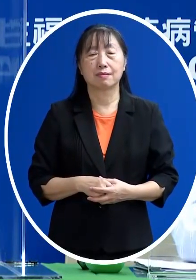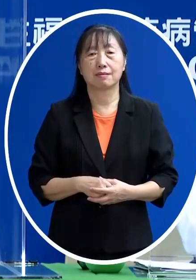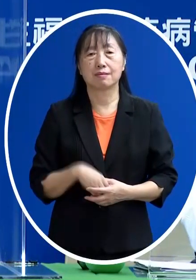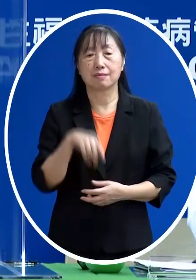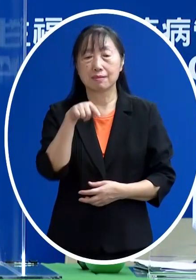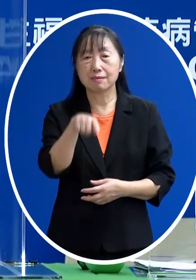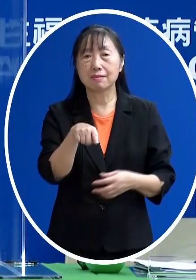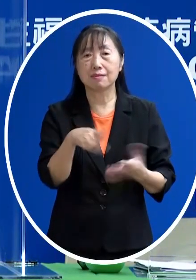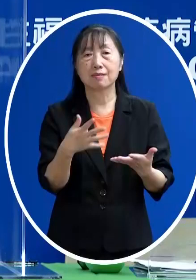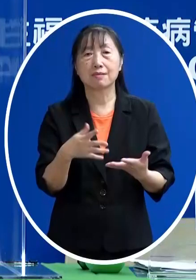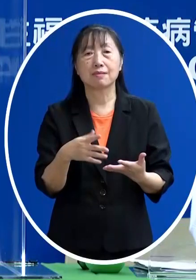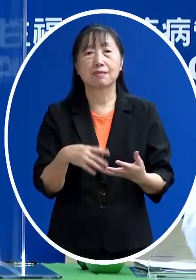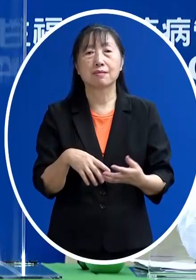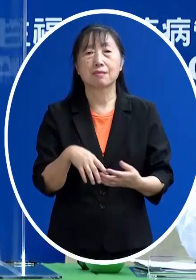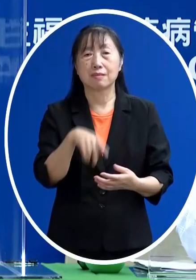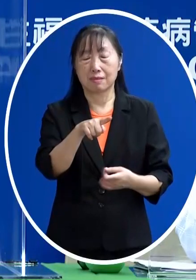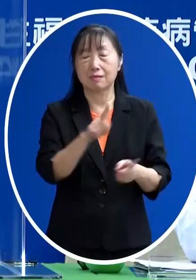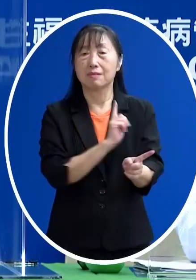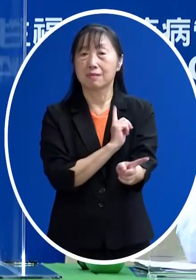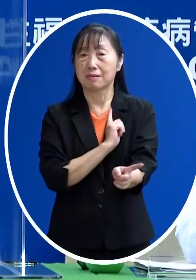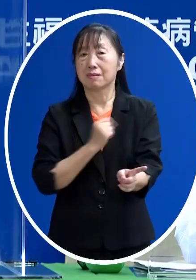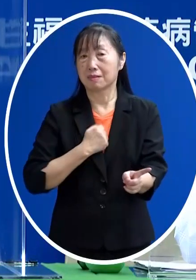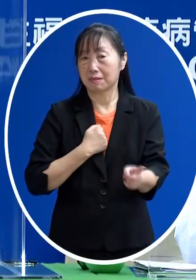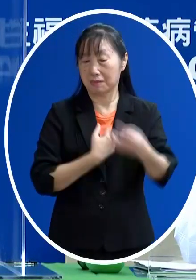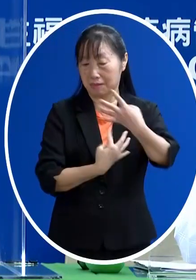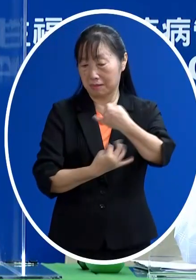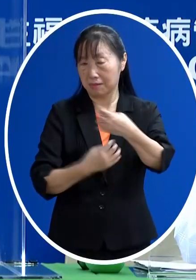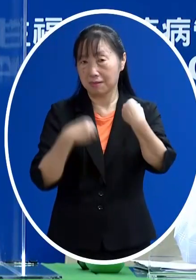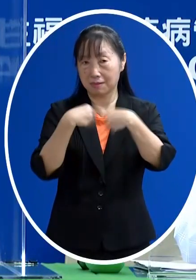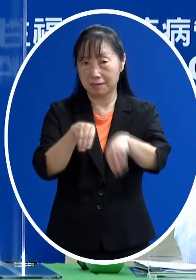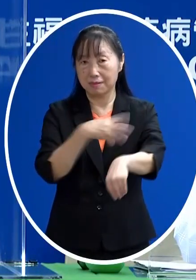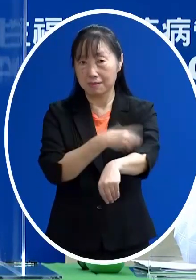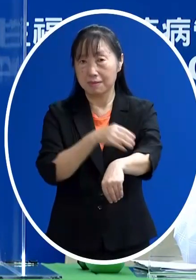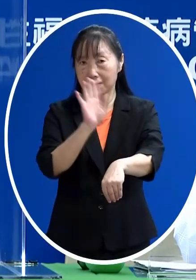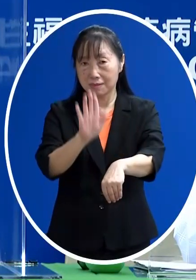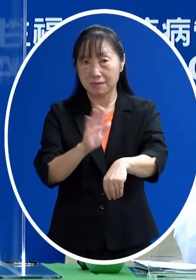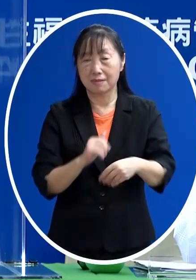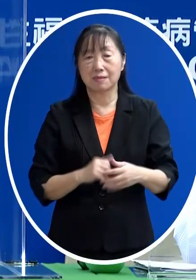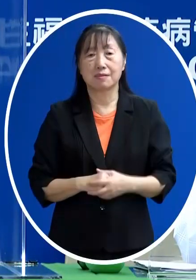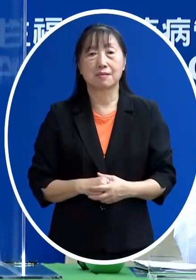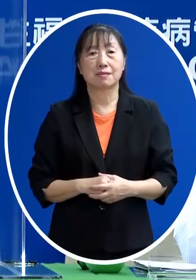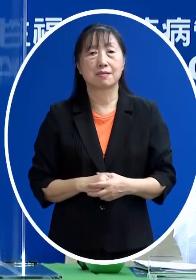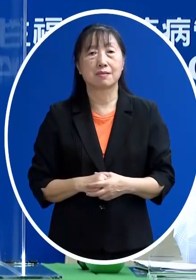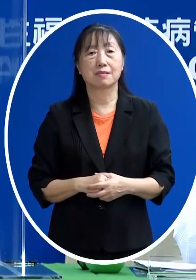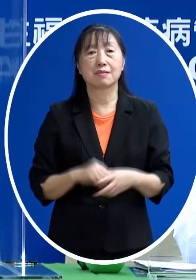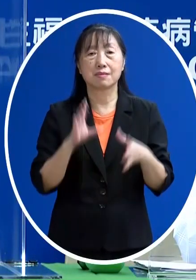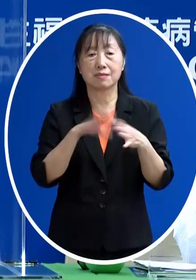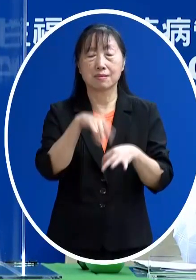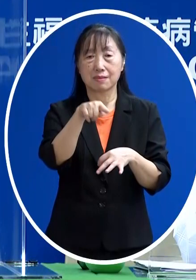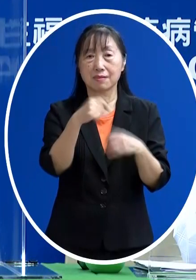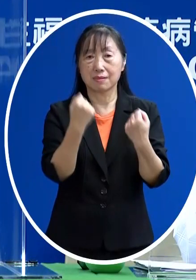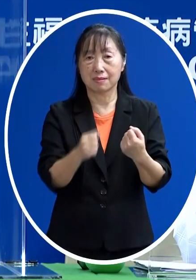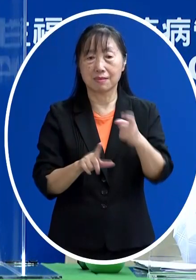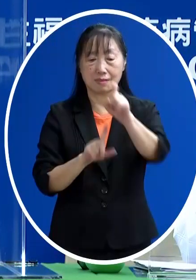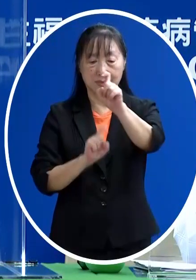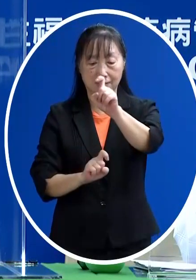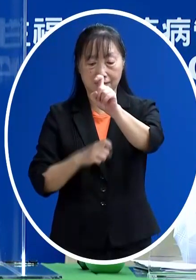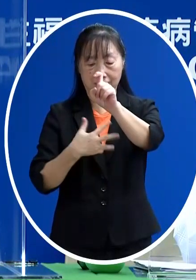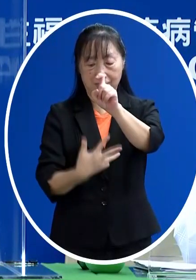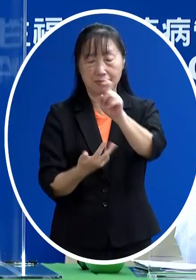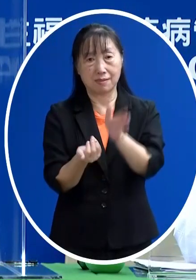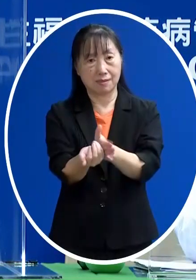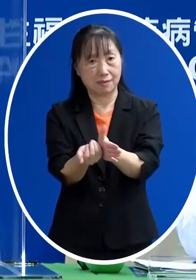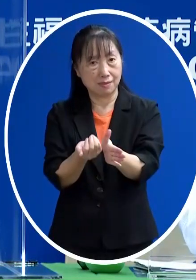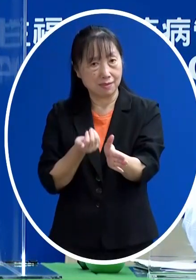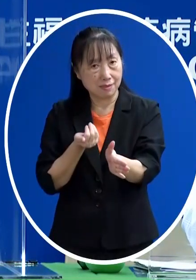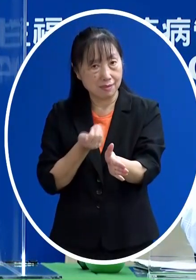他就说你应该知道说他什么时候来，他去自己知道说什么时候去捐血的。哦，所以请在10月18日